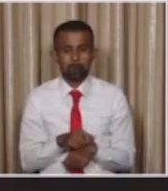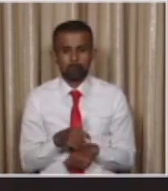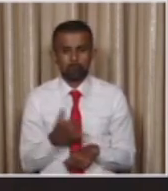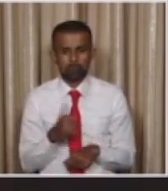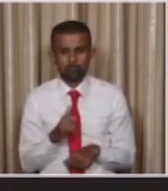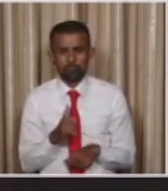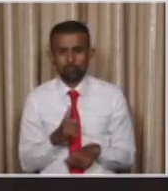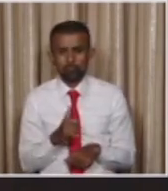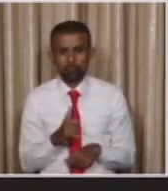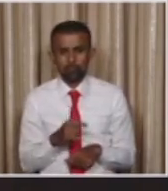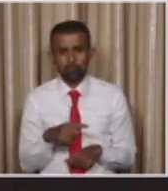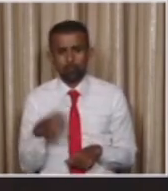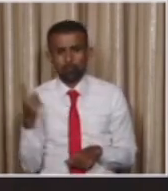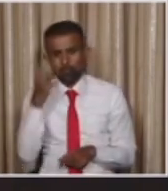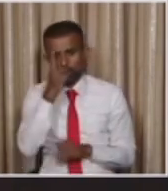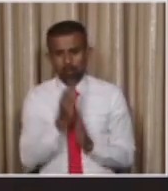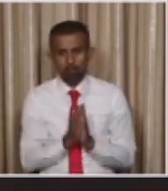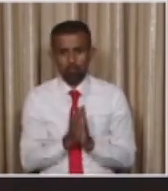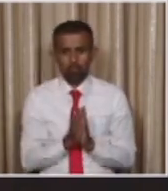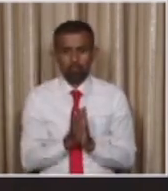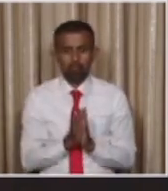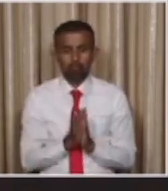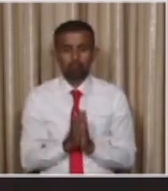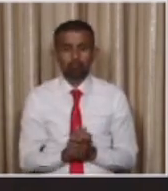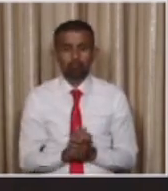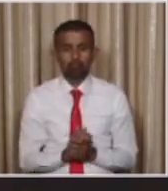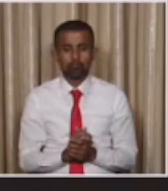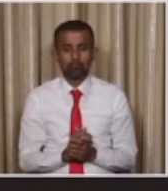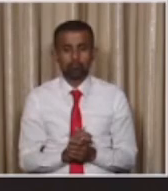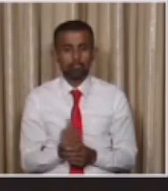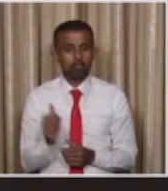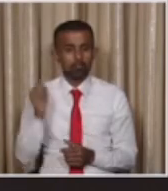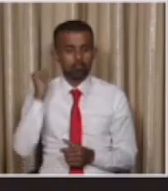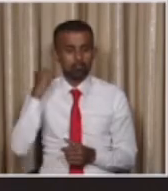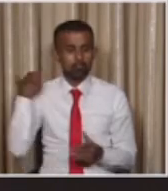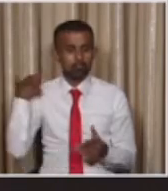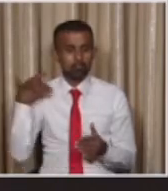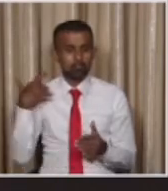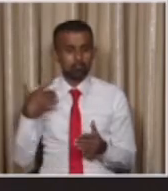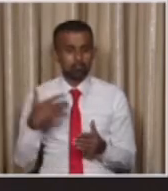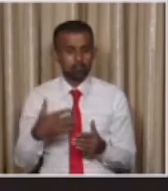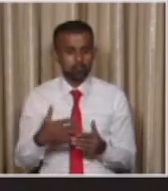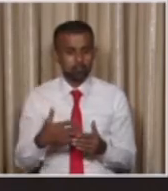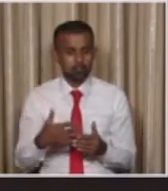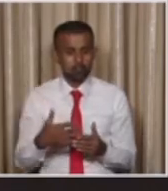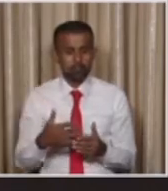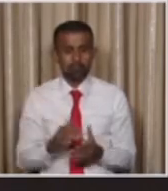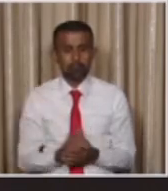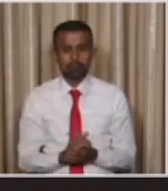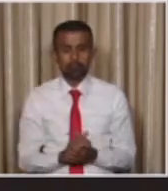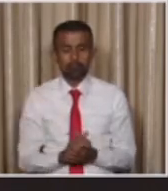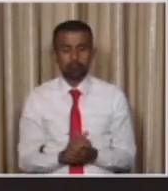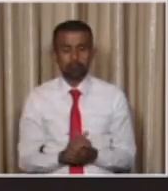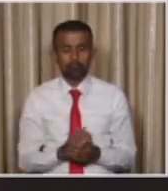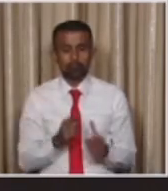යම් අන්‍යාගමිකින්ගේ, ඒ වගේම විශේෂයෙන්ම පසුගිය කාලි පුරාට දැන්